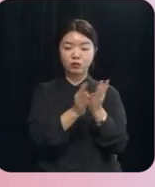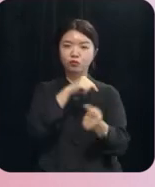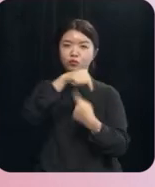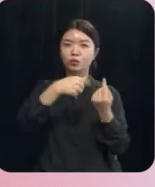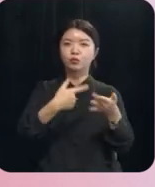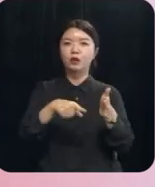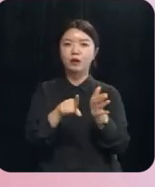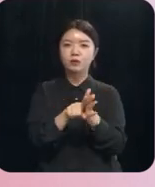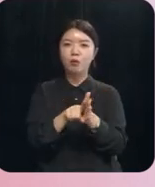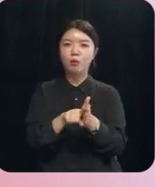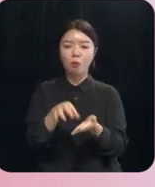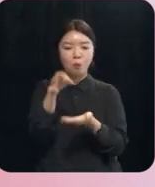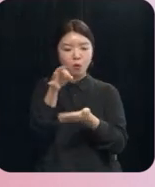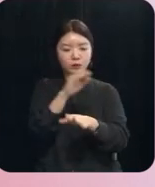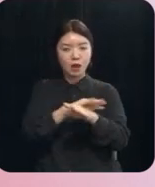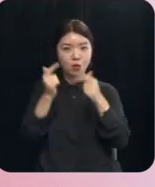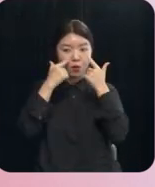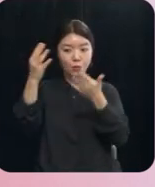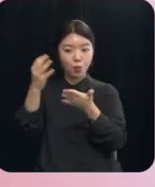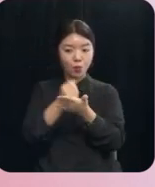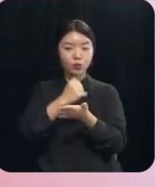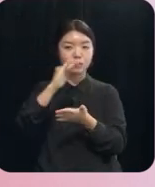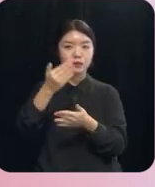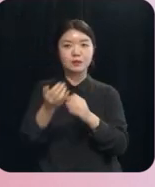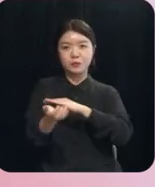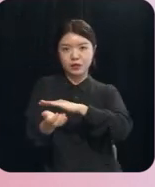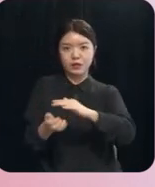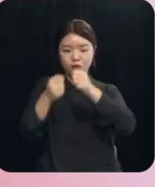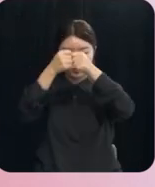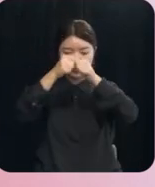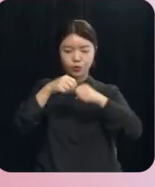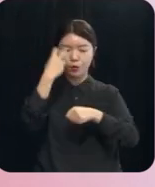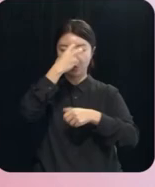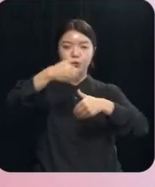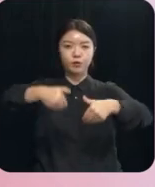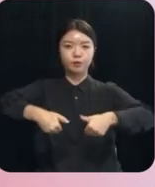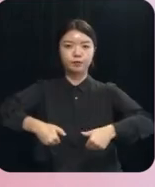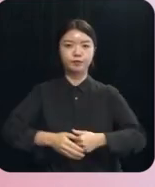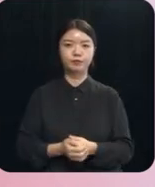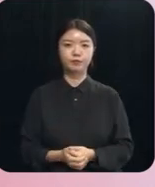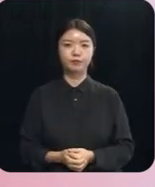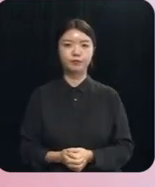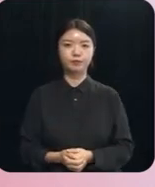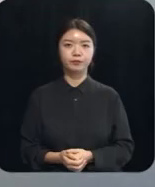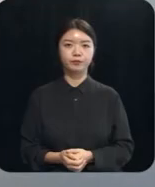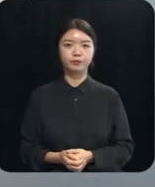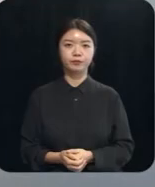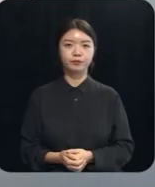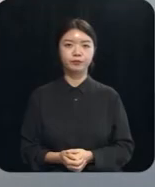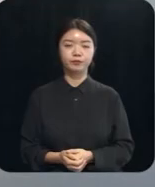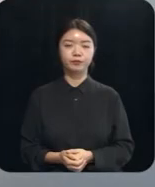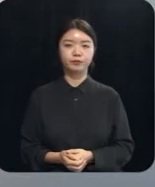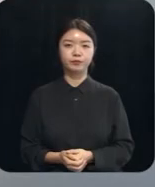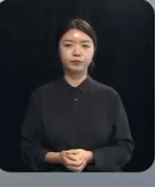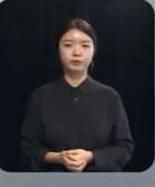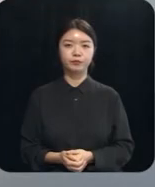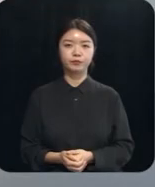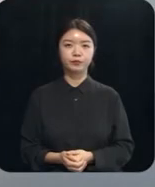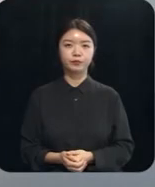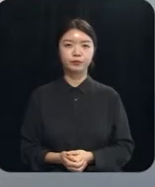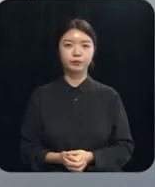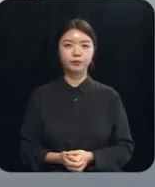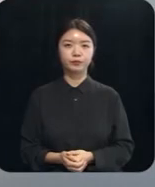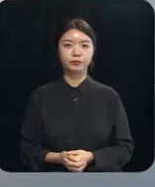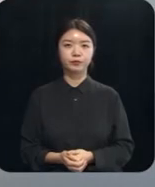위해서 재정이 제대로 확보되는지를 사전에 면밀히 검토해야 된다고 생각합니다. 네.